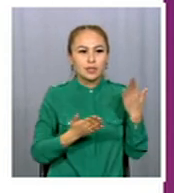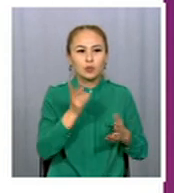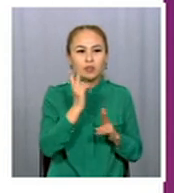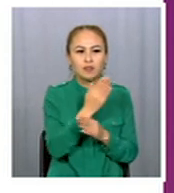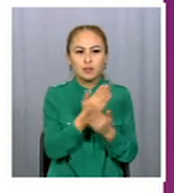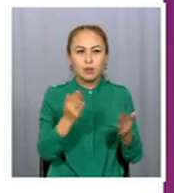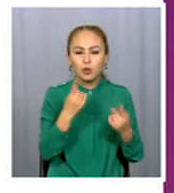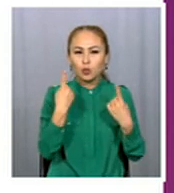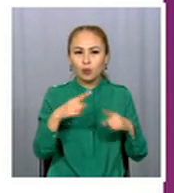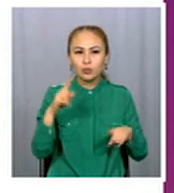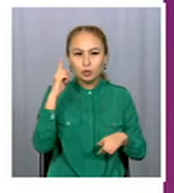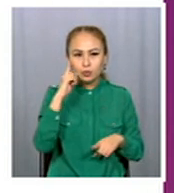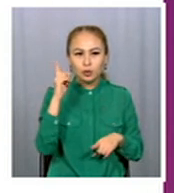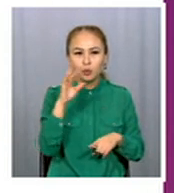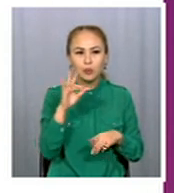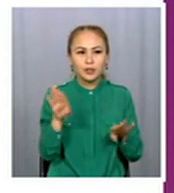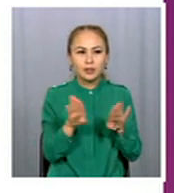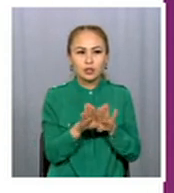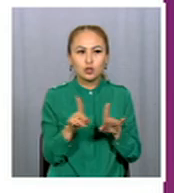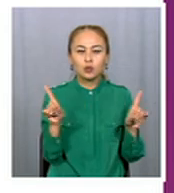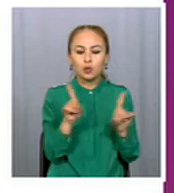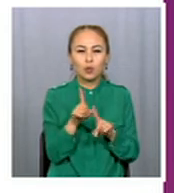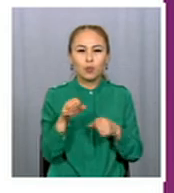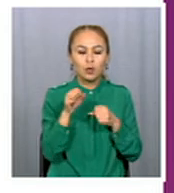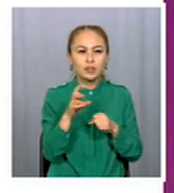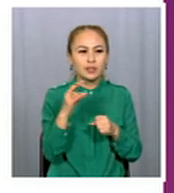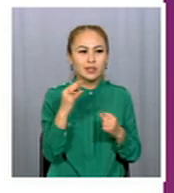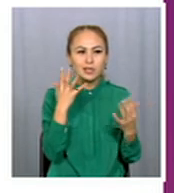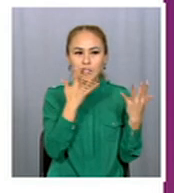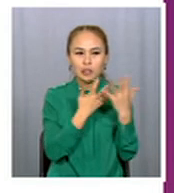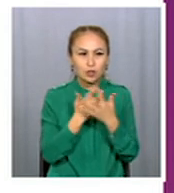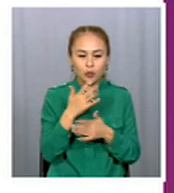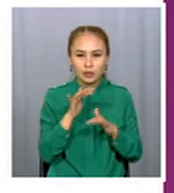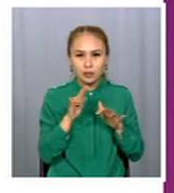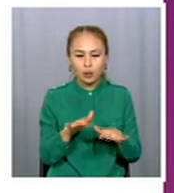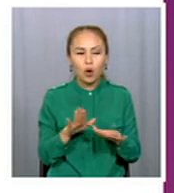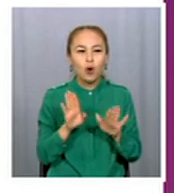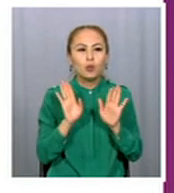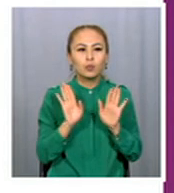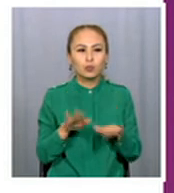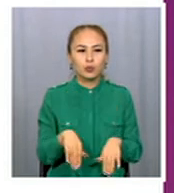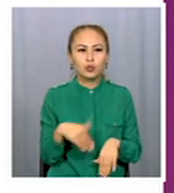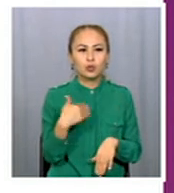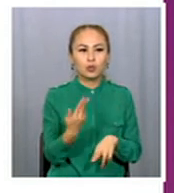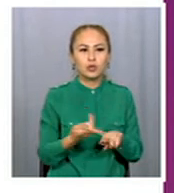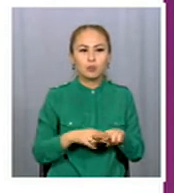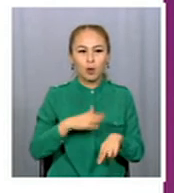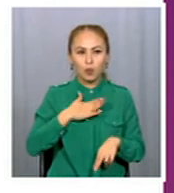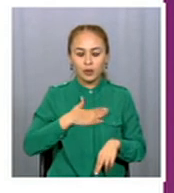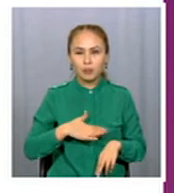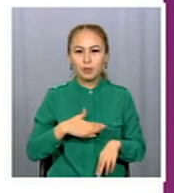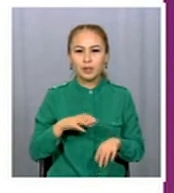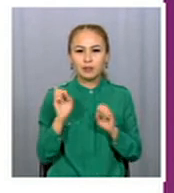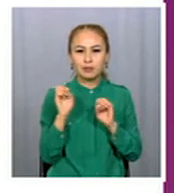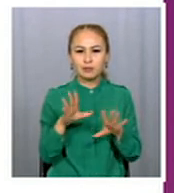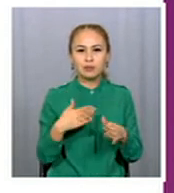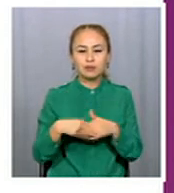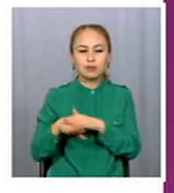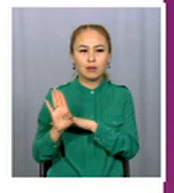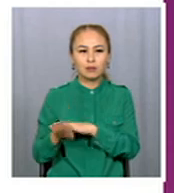из вас по-другому думает, то есть что бокс – несерьезное дело, пусть тот спокойно покинет